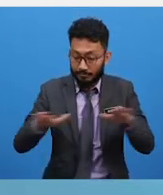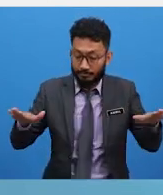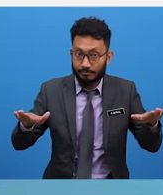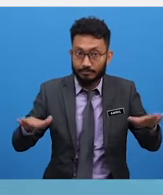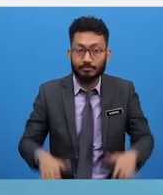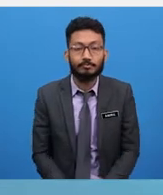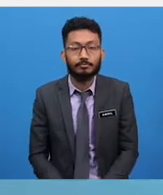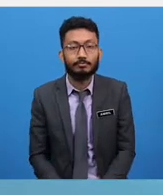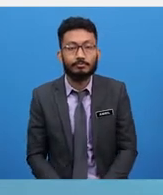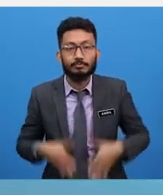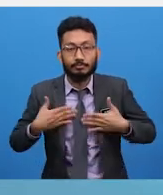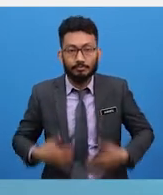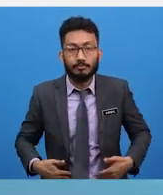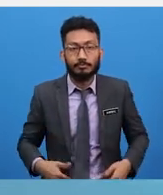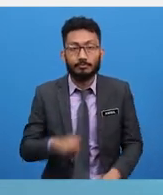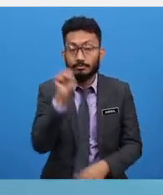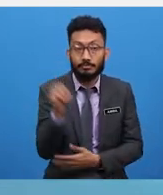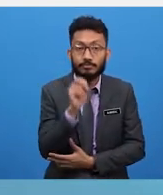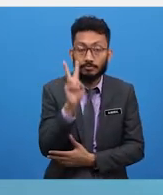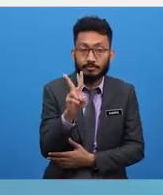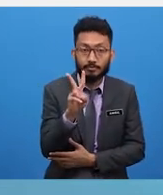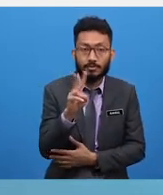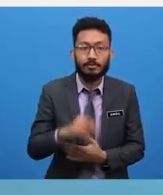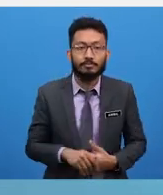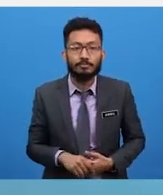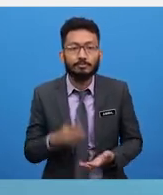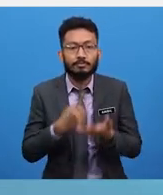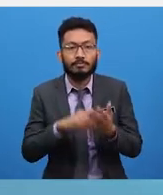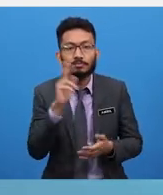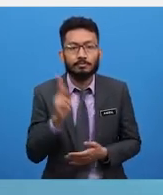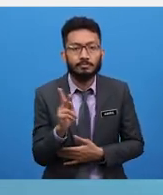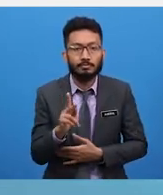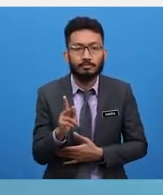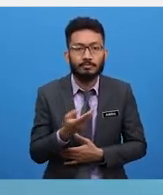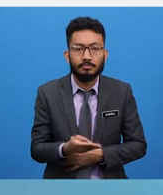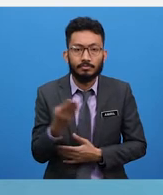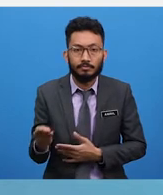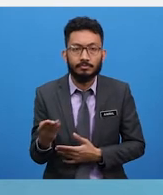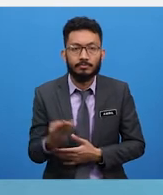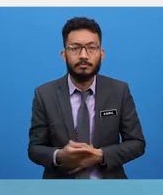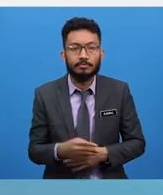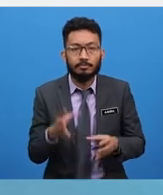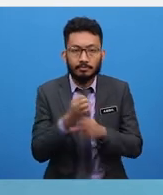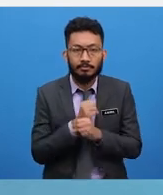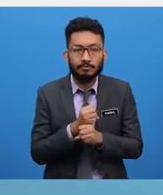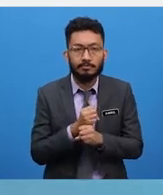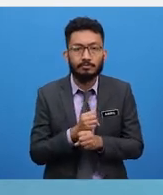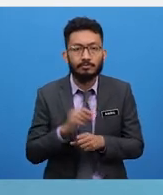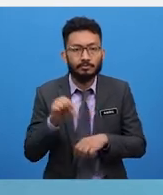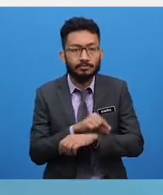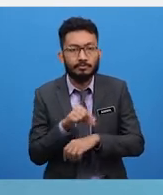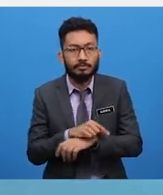kain. Soalan yang kedua, apakah bahan campuran yang